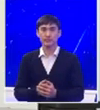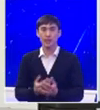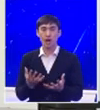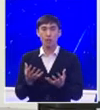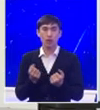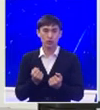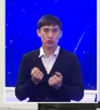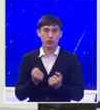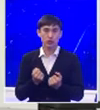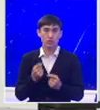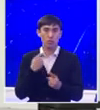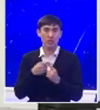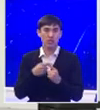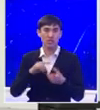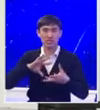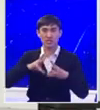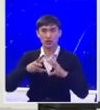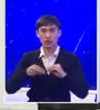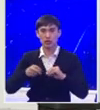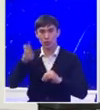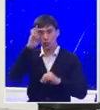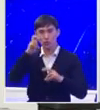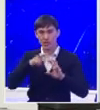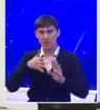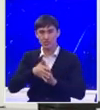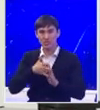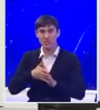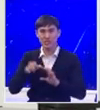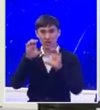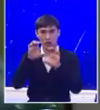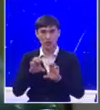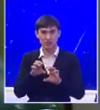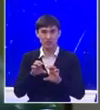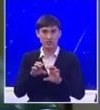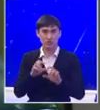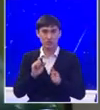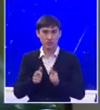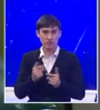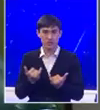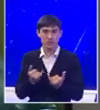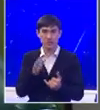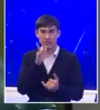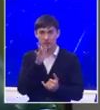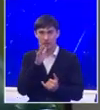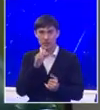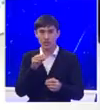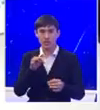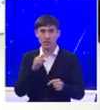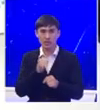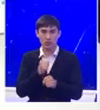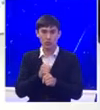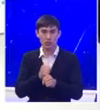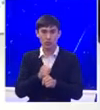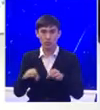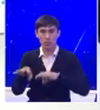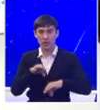получено положительное заключение госэкспертизы на технико-экономическое обоснование. В настоящее время на разработку проектно-сметной